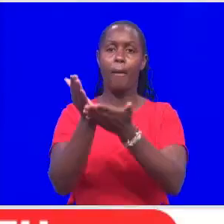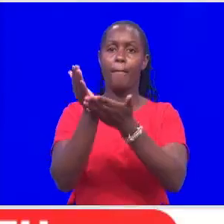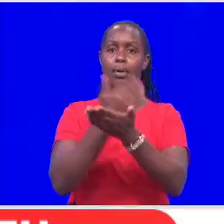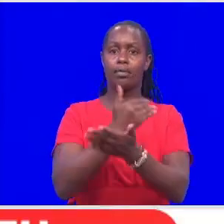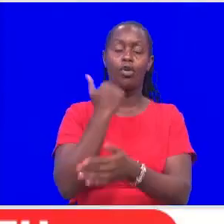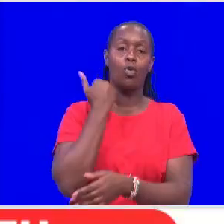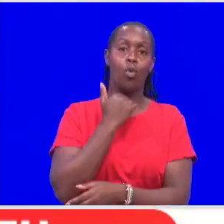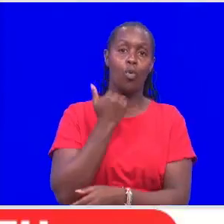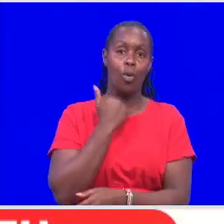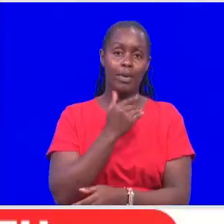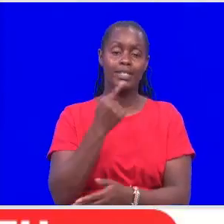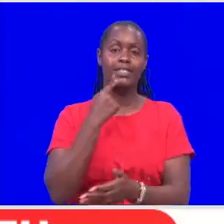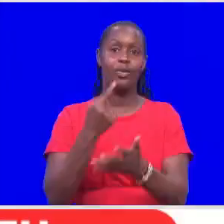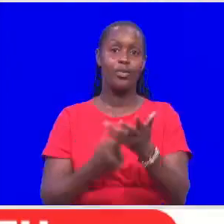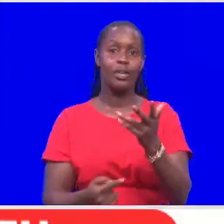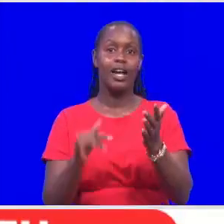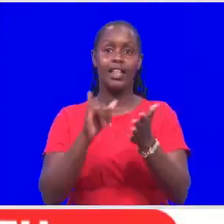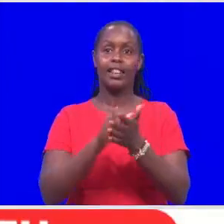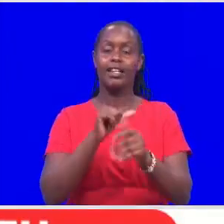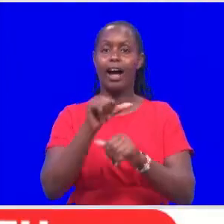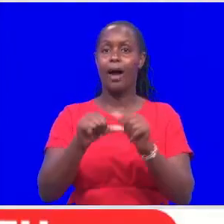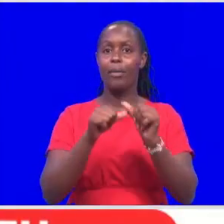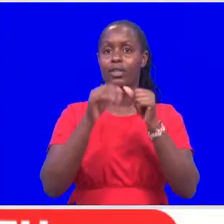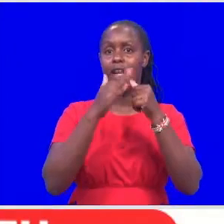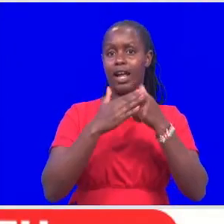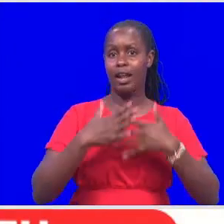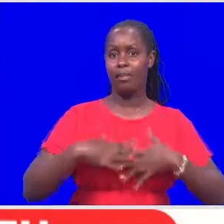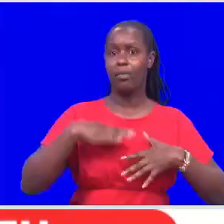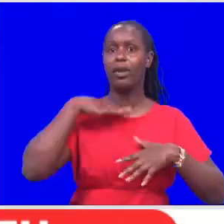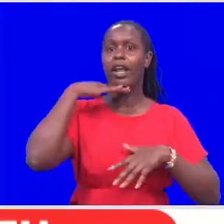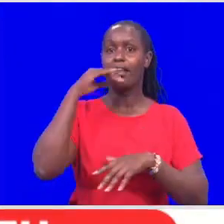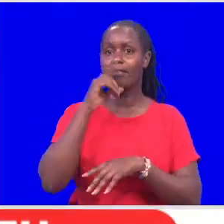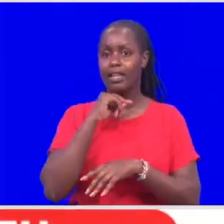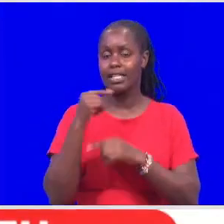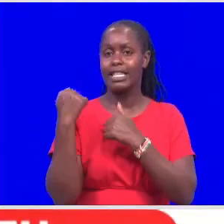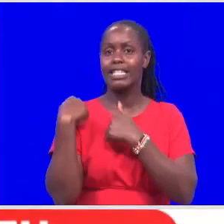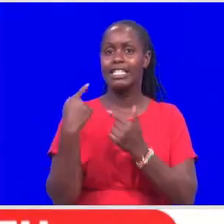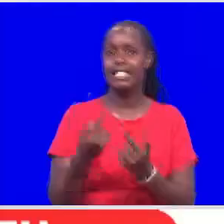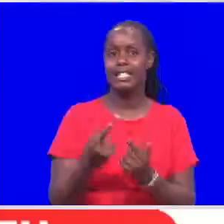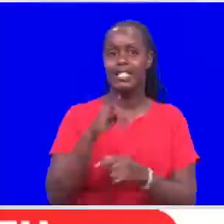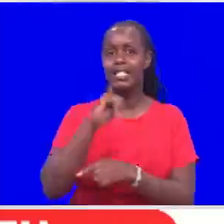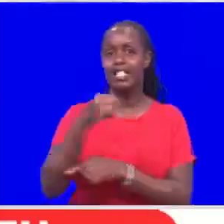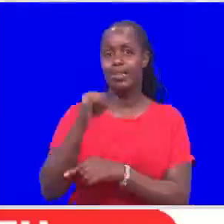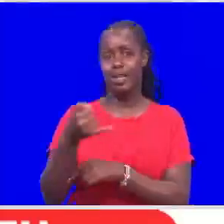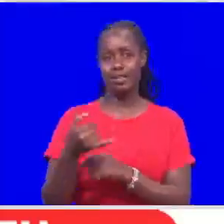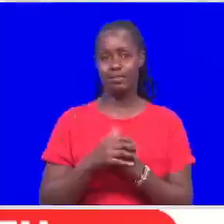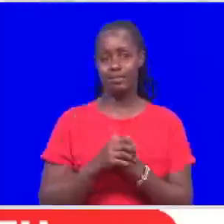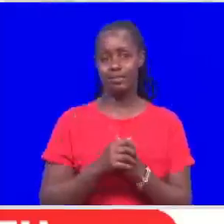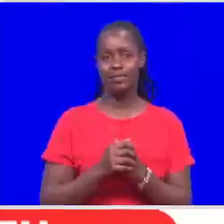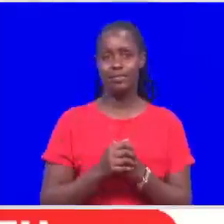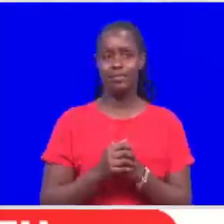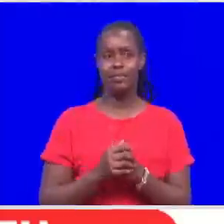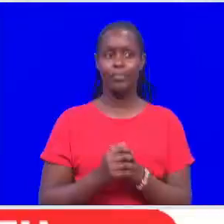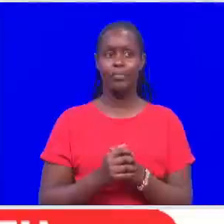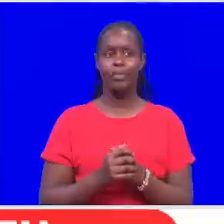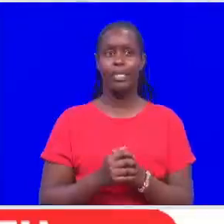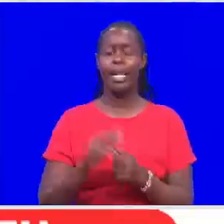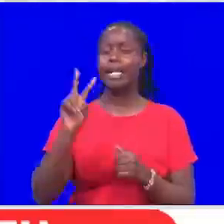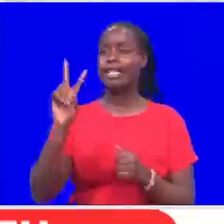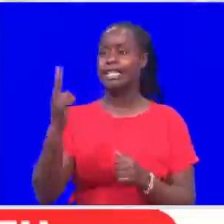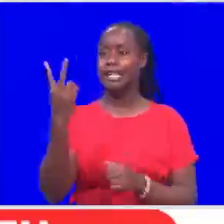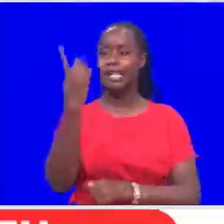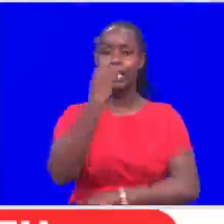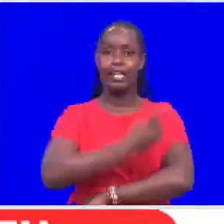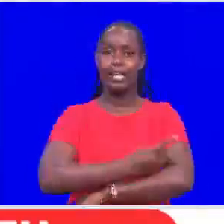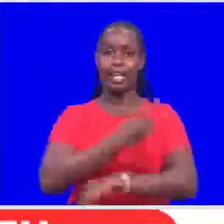hao. Wanasema tayari wamewapoteza watu 9 tangu mwaka huu kwanza. Kwa siku ya pili